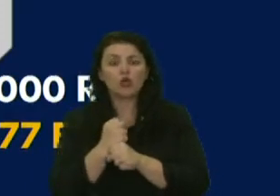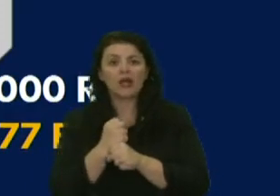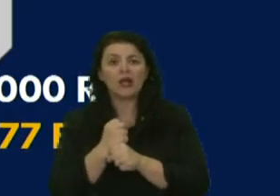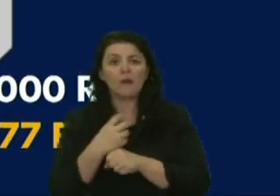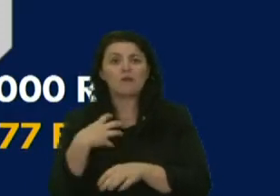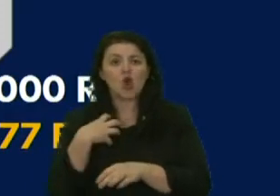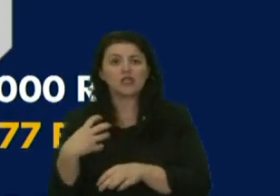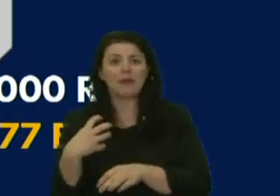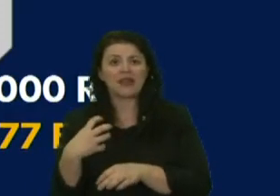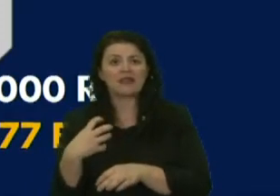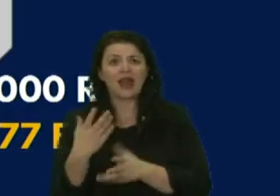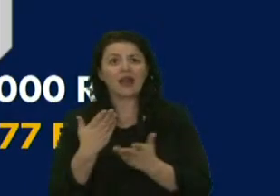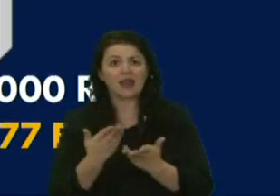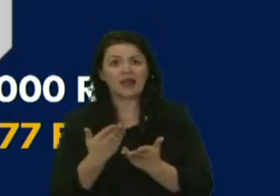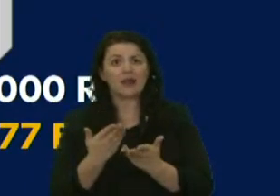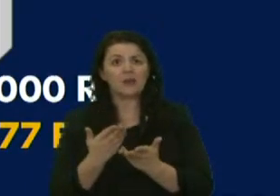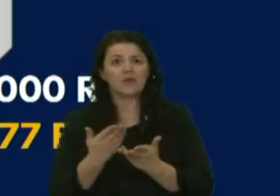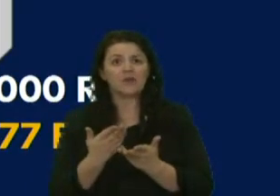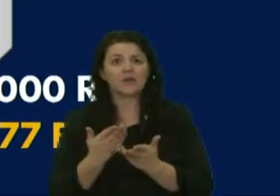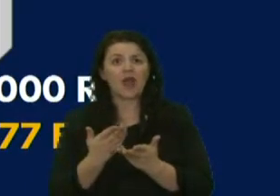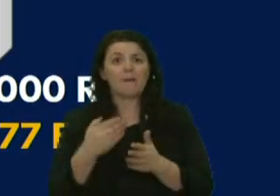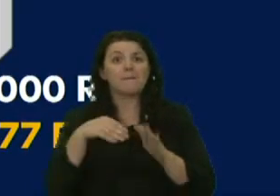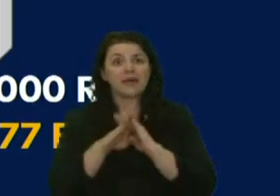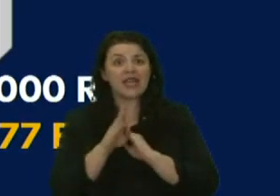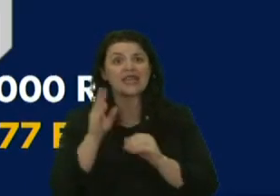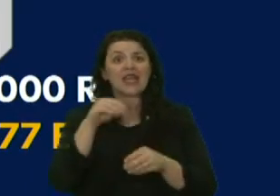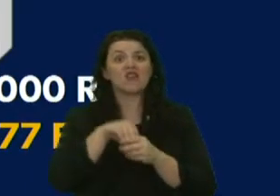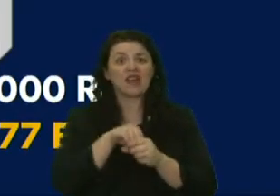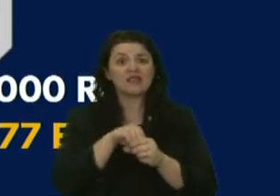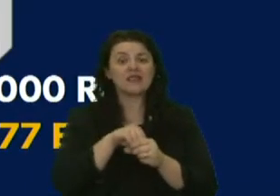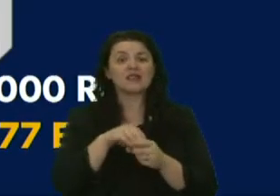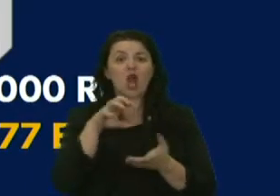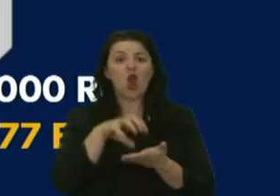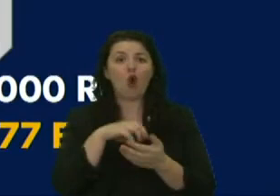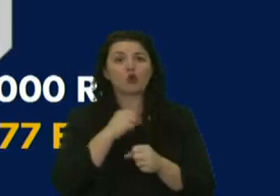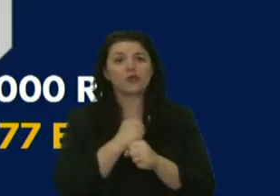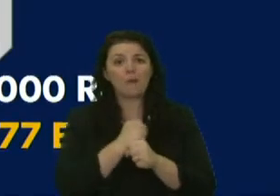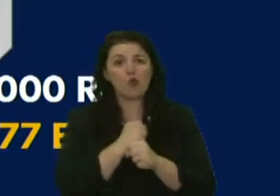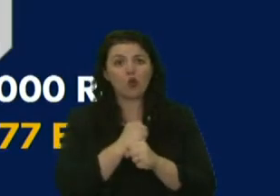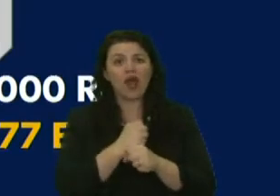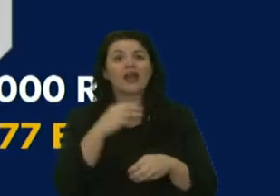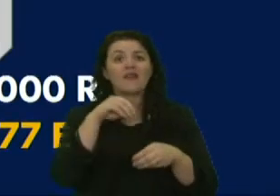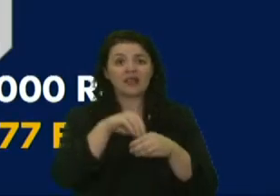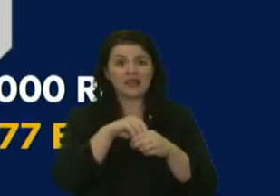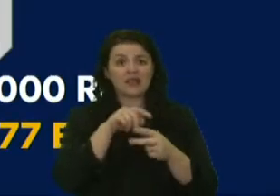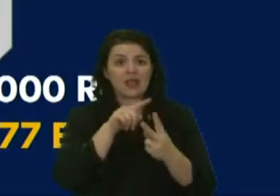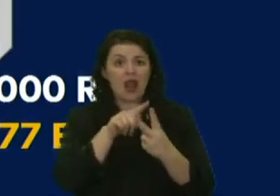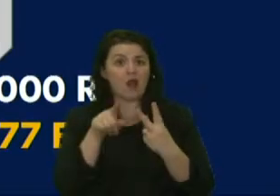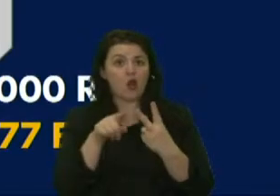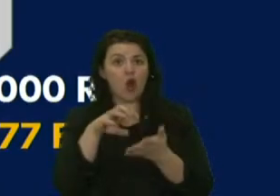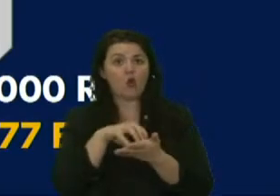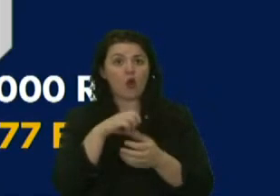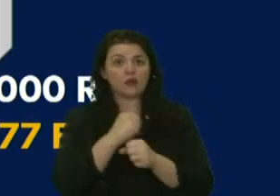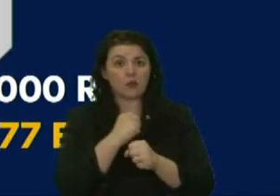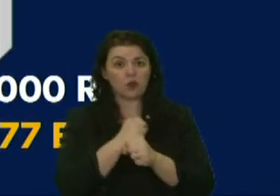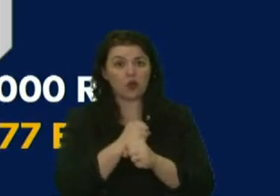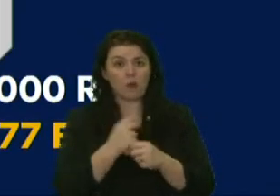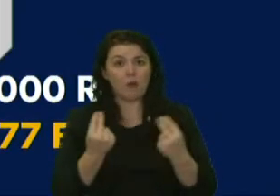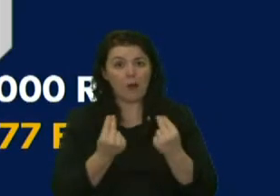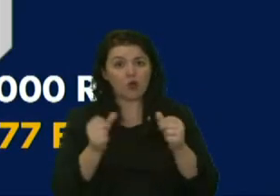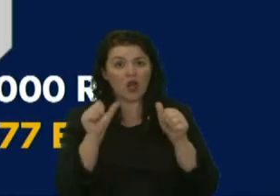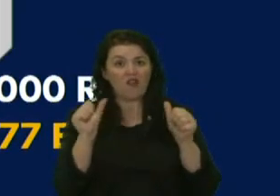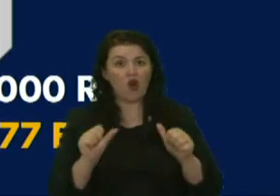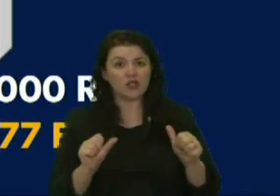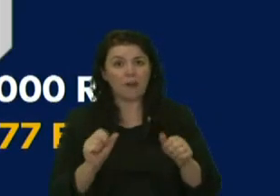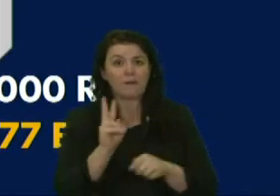vreți s o numim resursă de prosperitate prin investiții prin locuri de muncă investițiile și locurile de muncă fiind În egală măsură și cea mai bună formă de